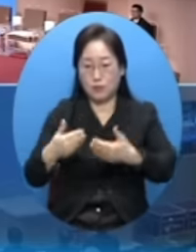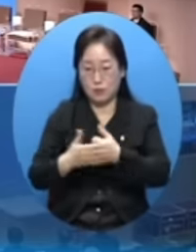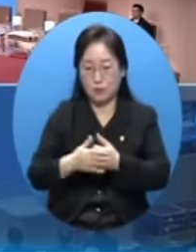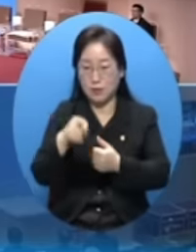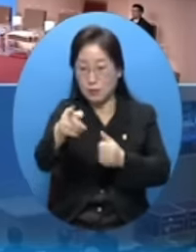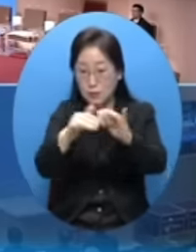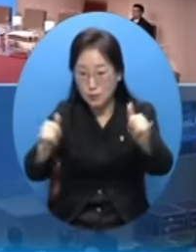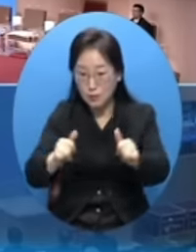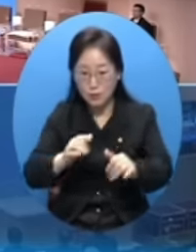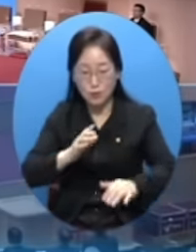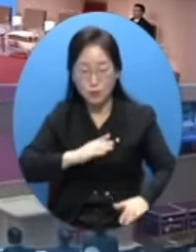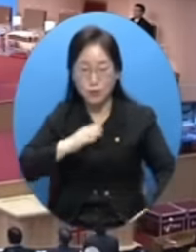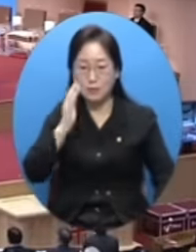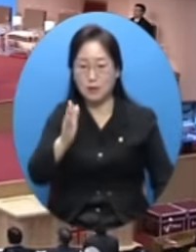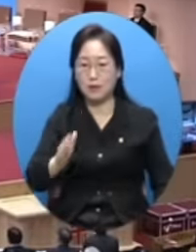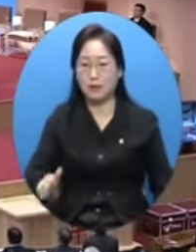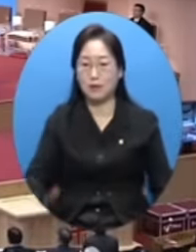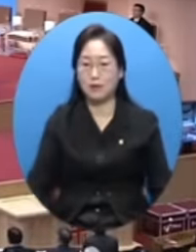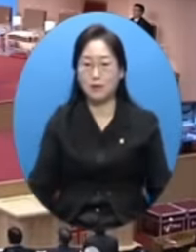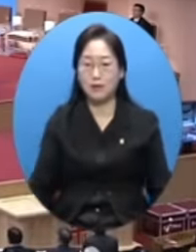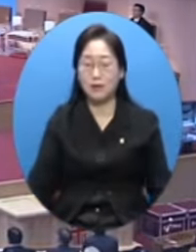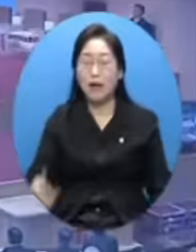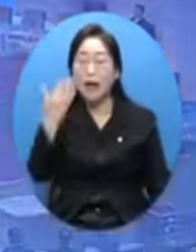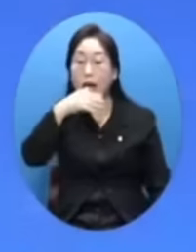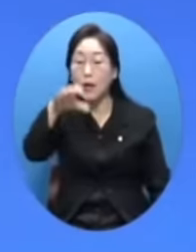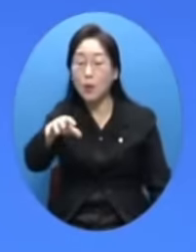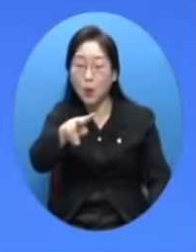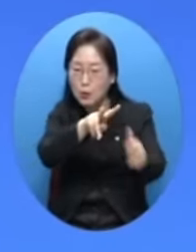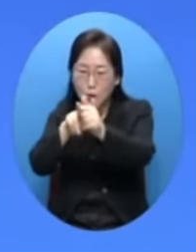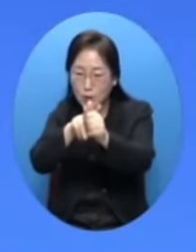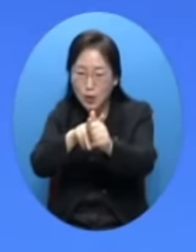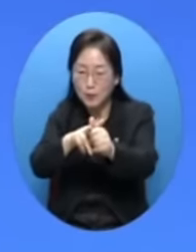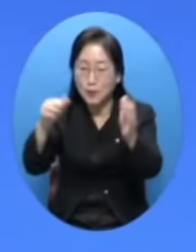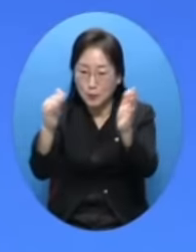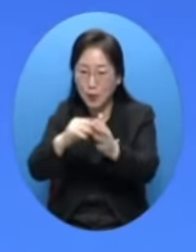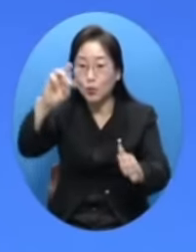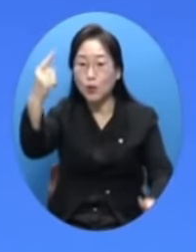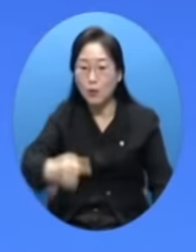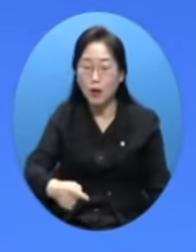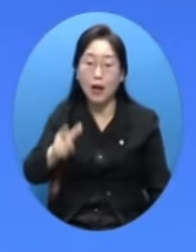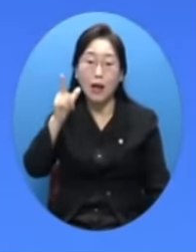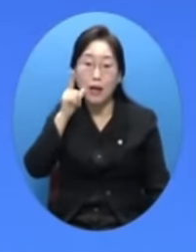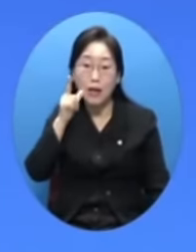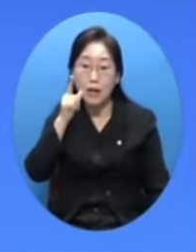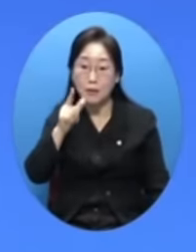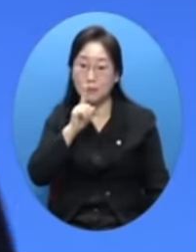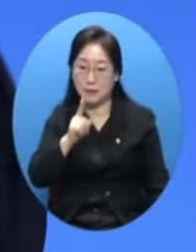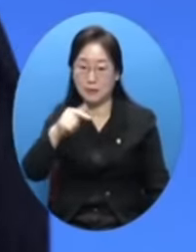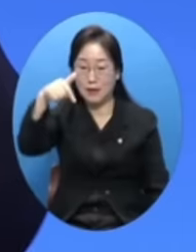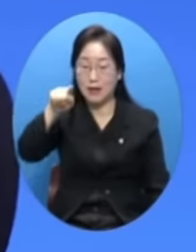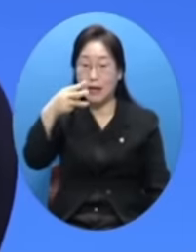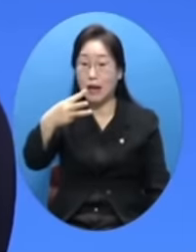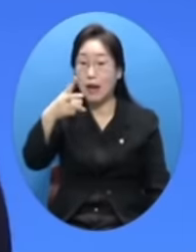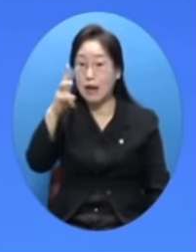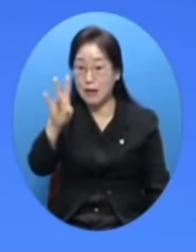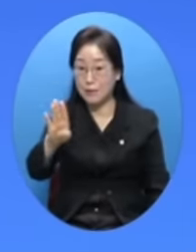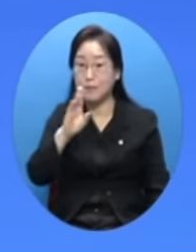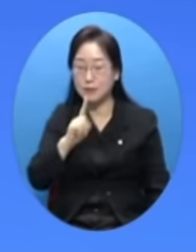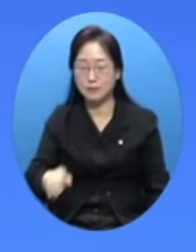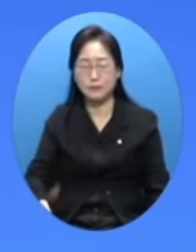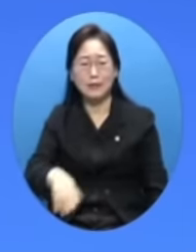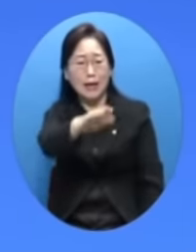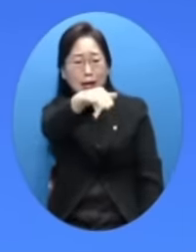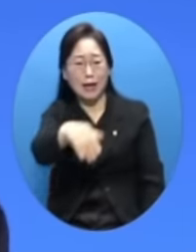말라 하나 가한 정을 하고 돌아온 갈렙이 보고한 보니다 그들 리 밥입니다 우리가